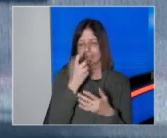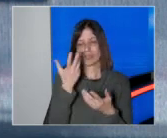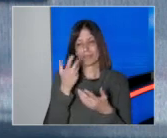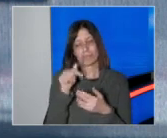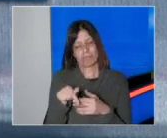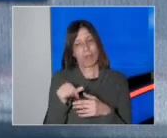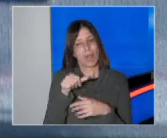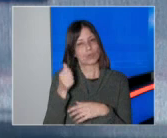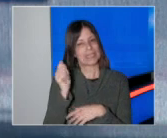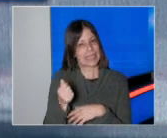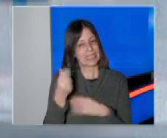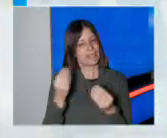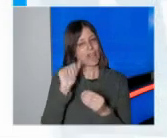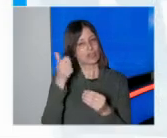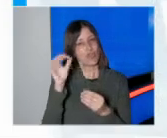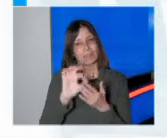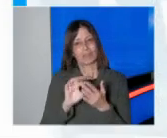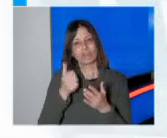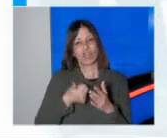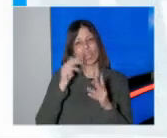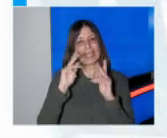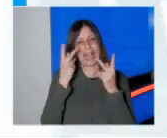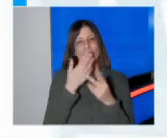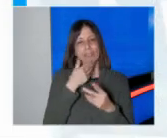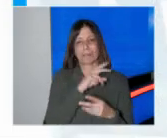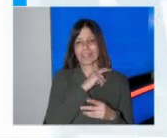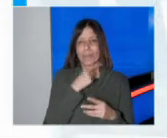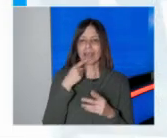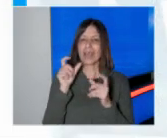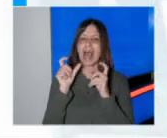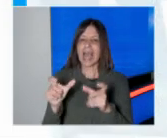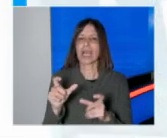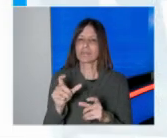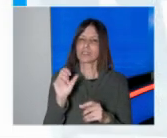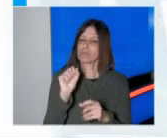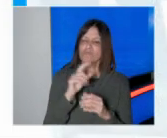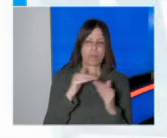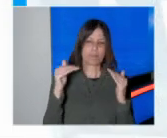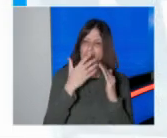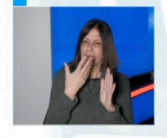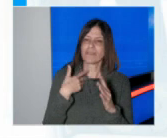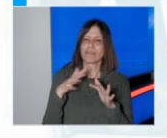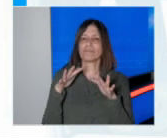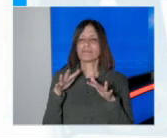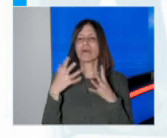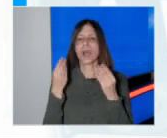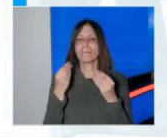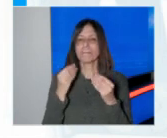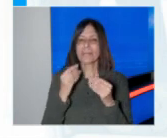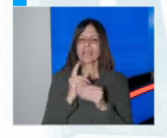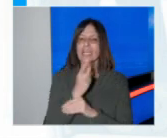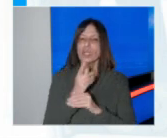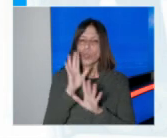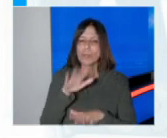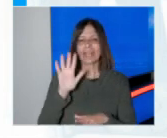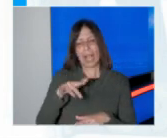כנסת. א', המכתב של ראשי הקהילה היהודית בבריטניה הקורא להחרים את סמוטריץ' אינו ראוי. ב', מאחל גל גינויים שכזה,